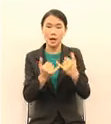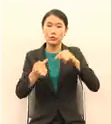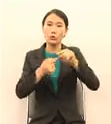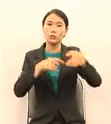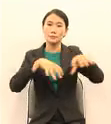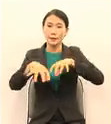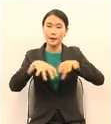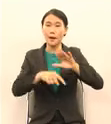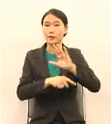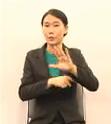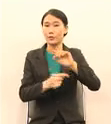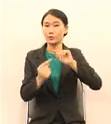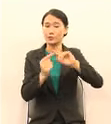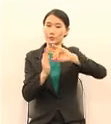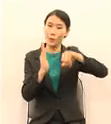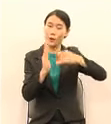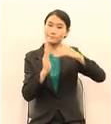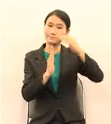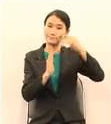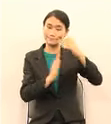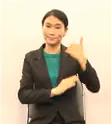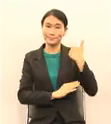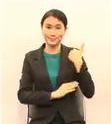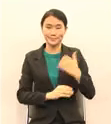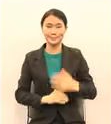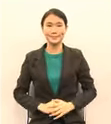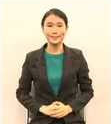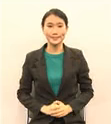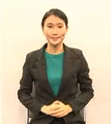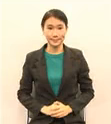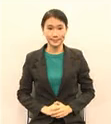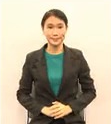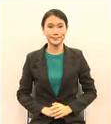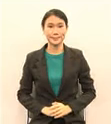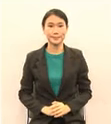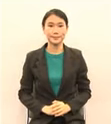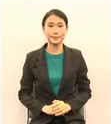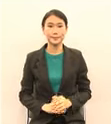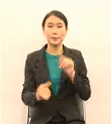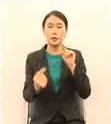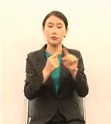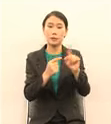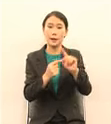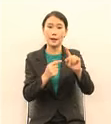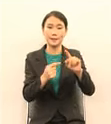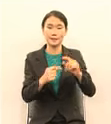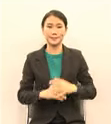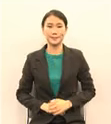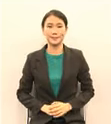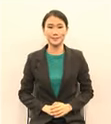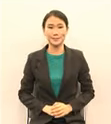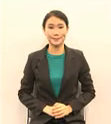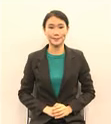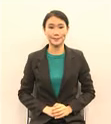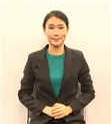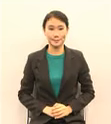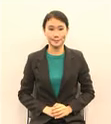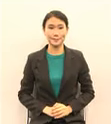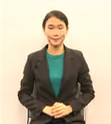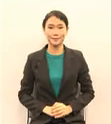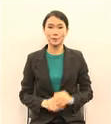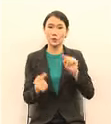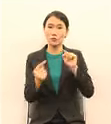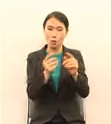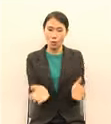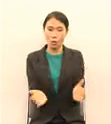ารจัดการทรัพยากรต่างๆนอกเหนือจากนี้เนี่ยการเตรียมการเรื่อง ้องความดันลบนะ